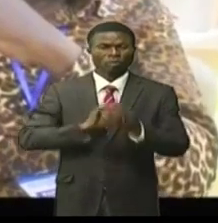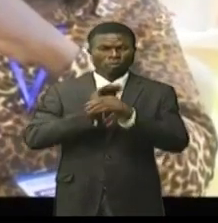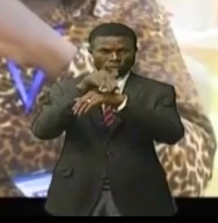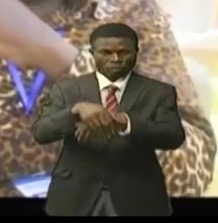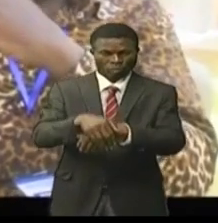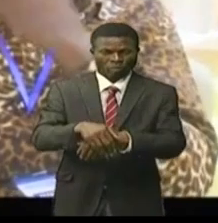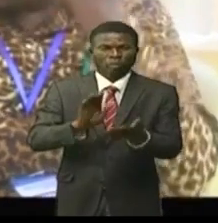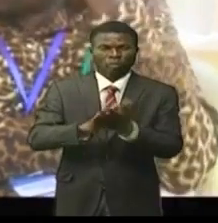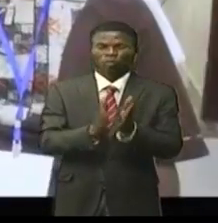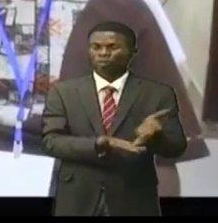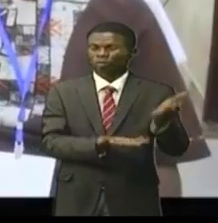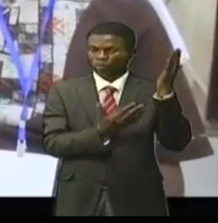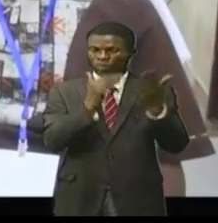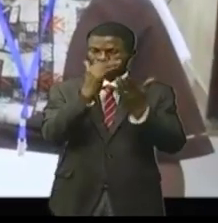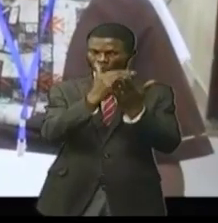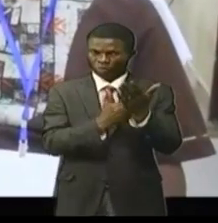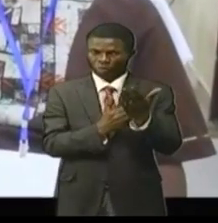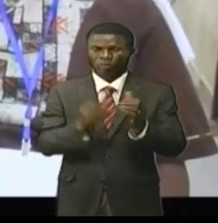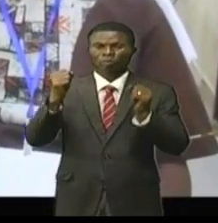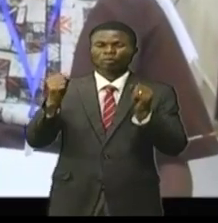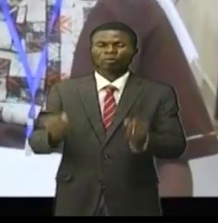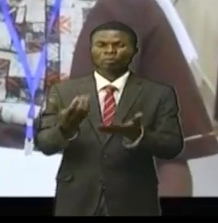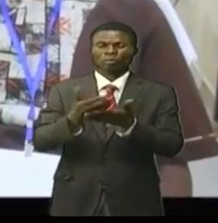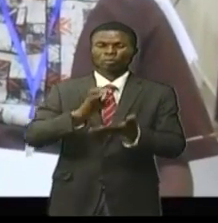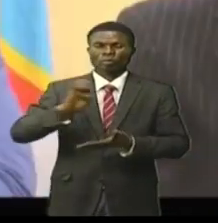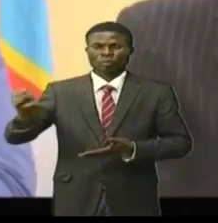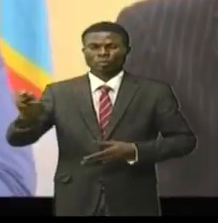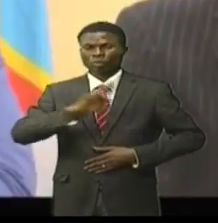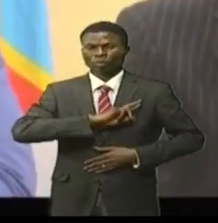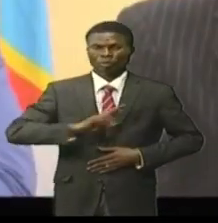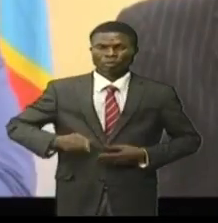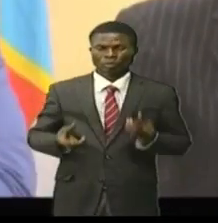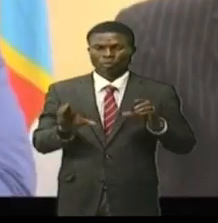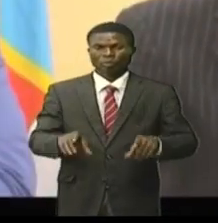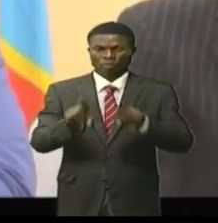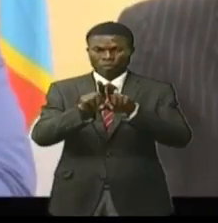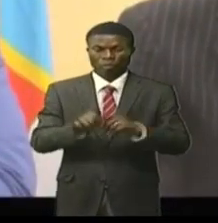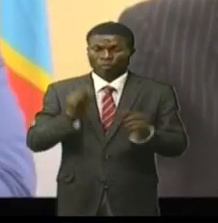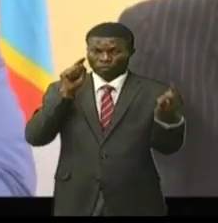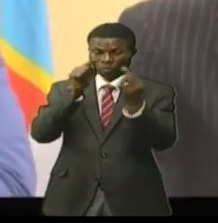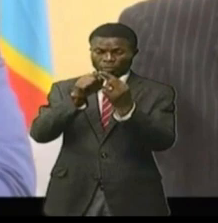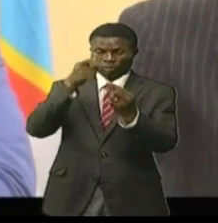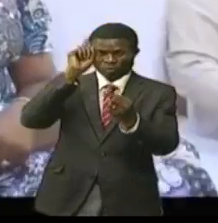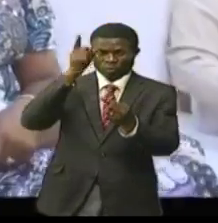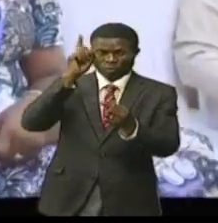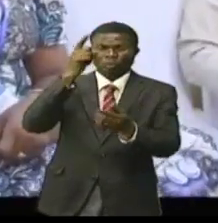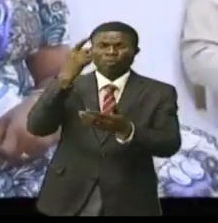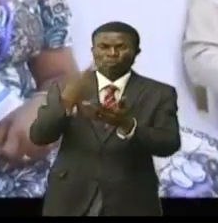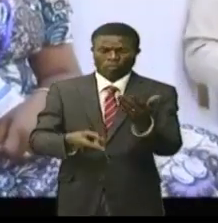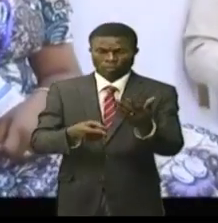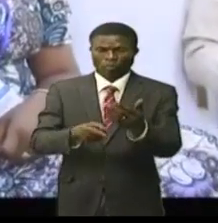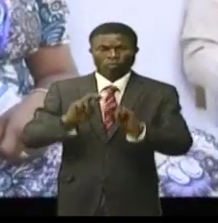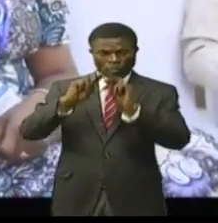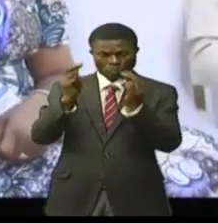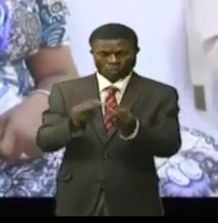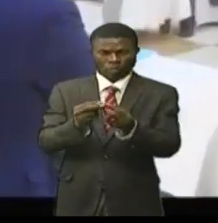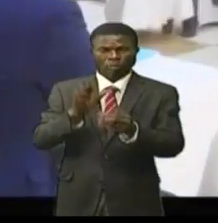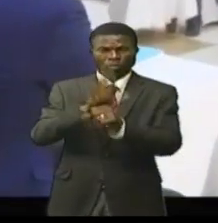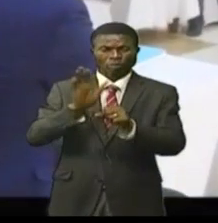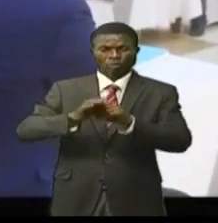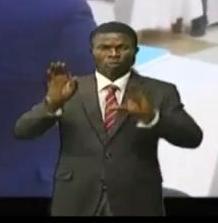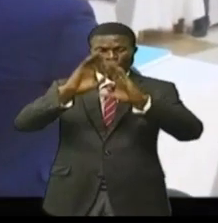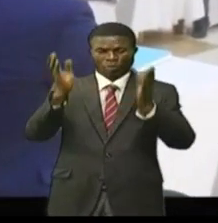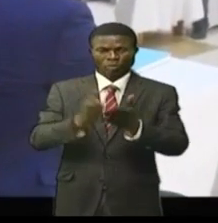être capitalisée pour la stabilisation de l'Est et de la RDC. Il faut rappeler que l'objectif était que le Barza intercommunautaire